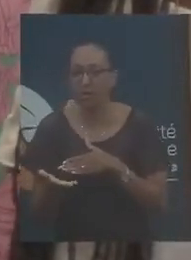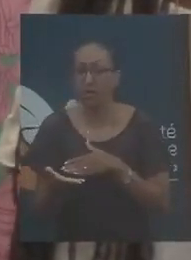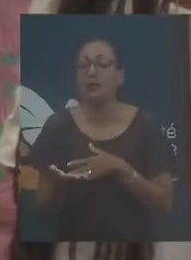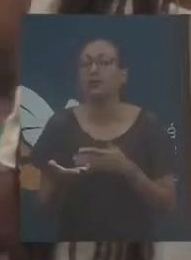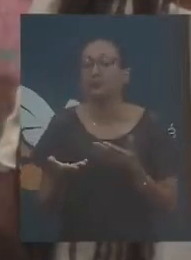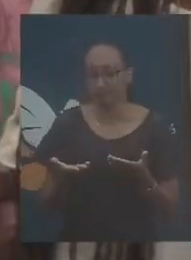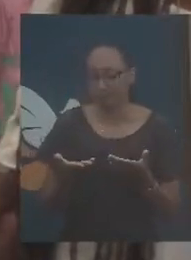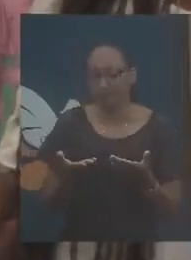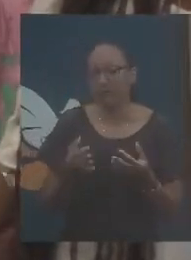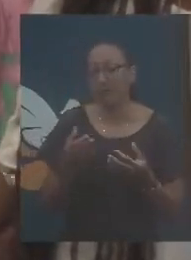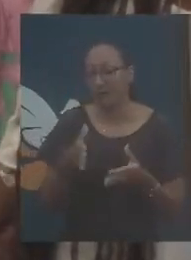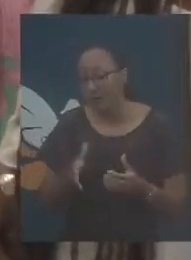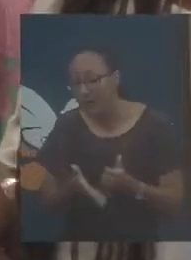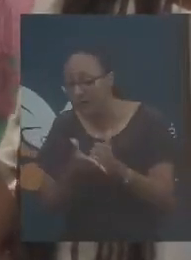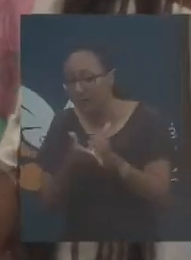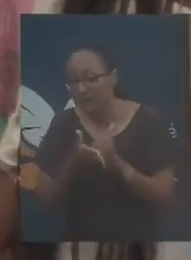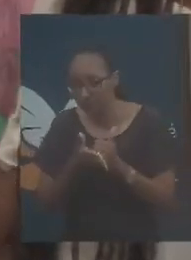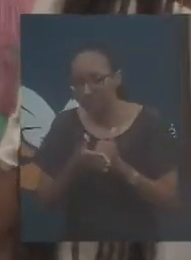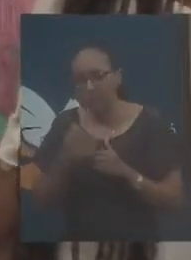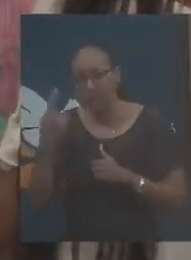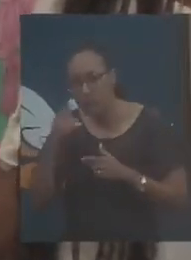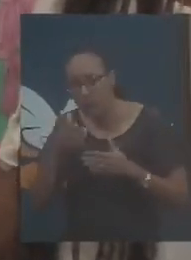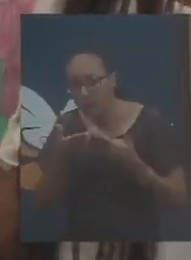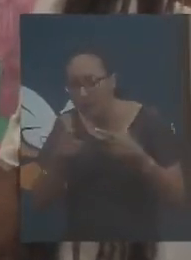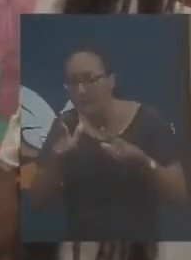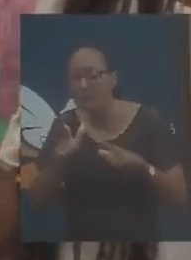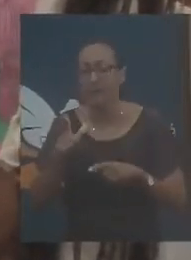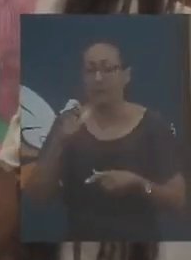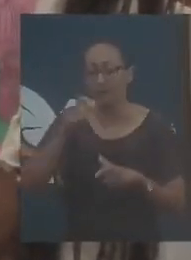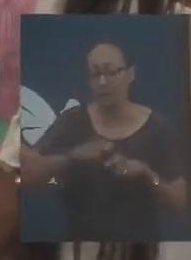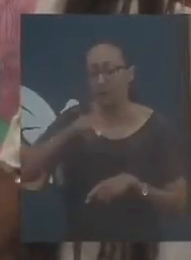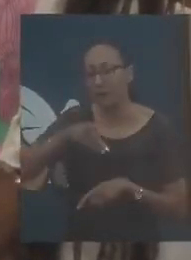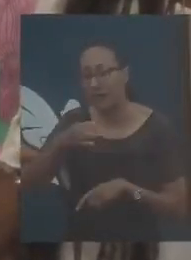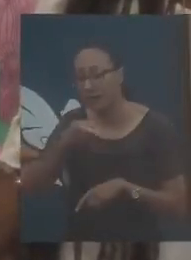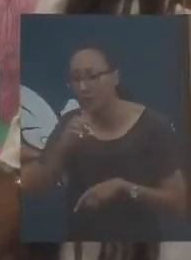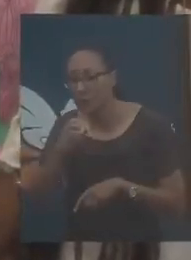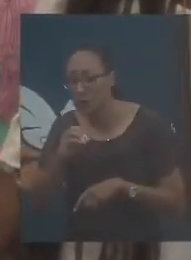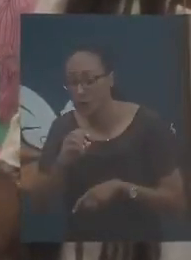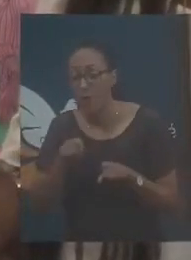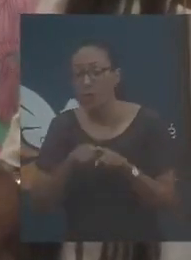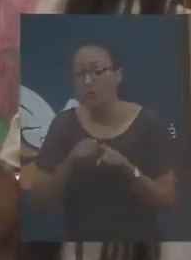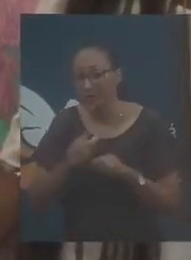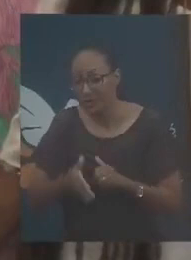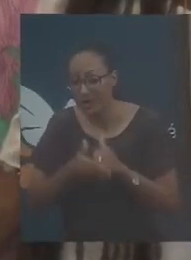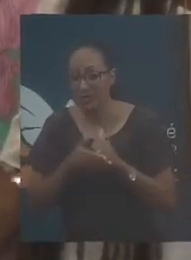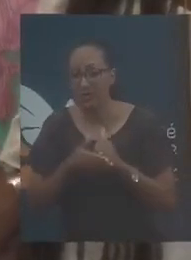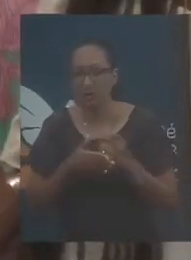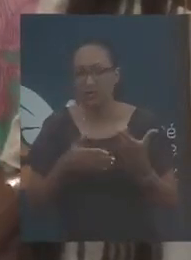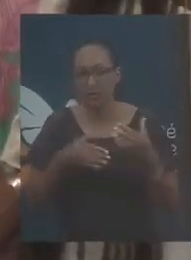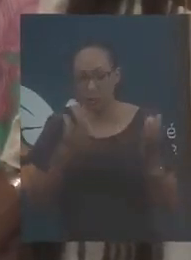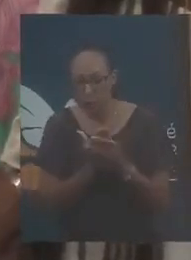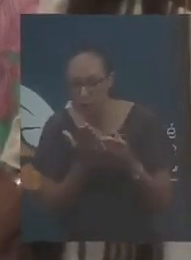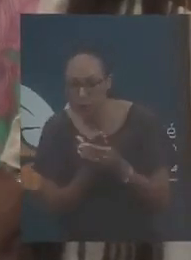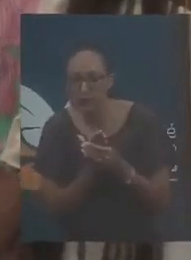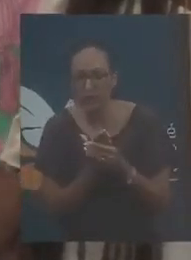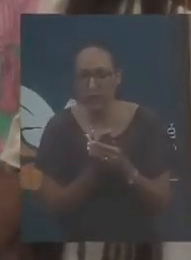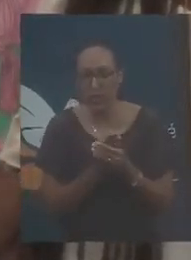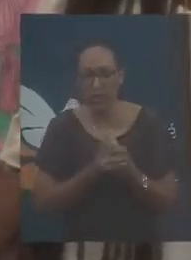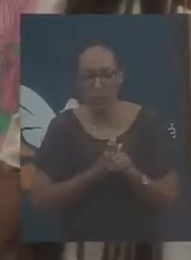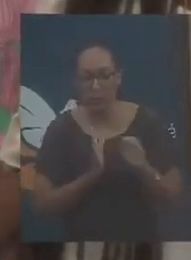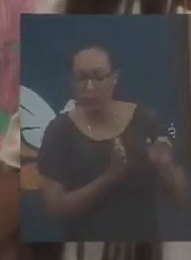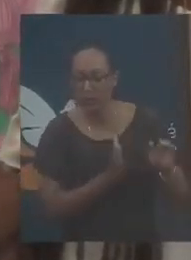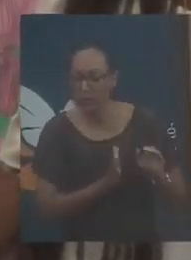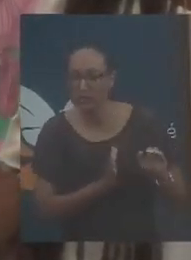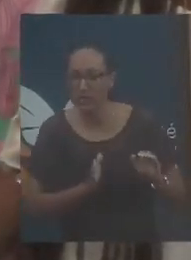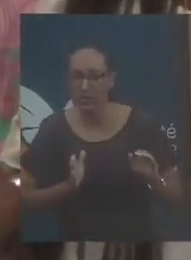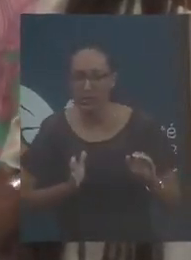la Martinique va être résolu parce qu'il y a des dossiers au tribunal. Et nous constatons que malheureusement, ces dossiers ne sont pas ouverts ou bien sont